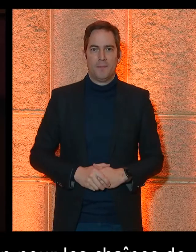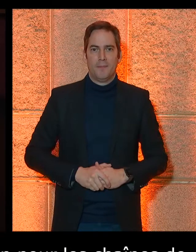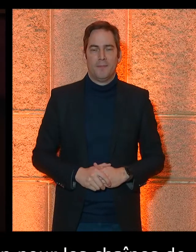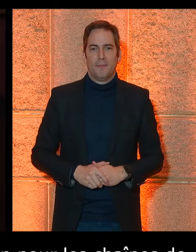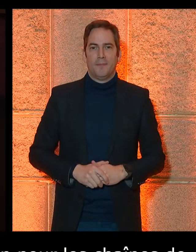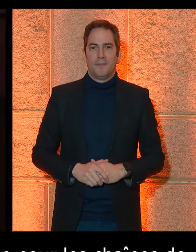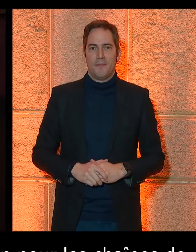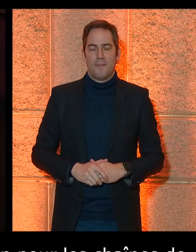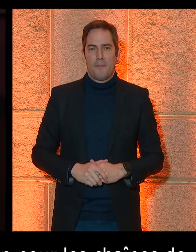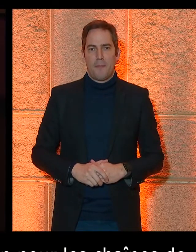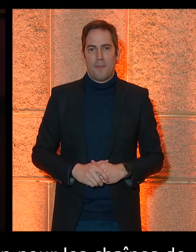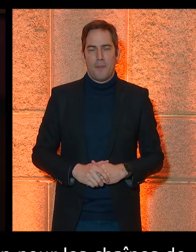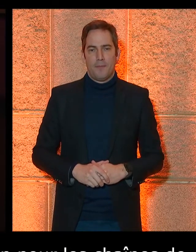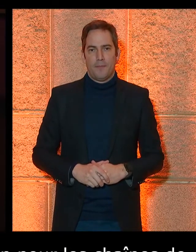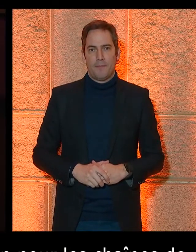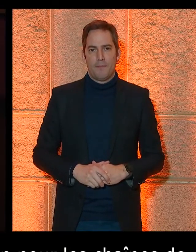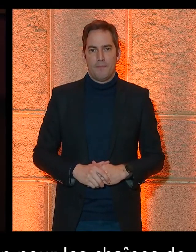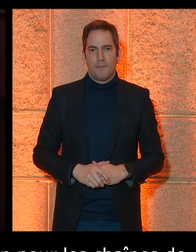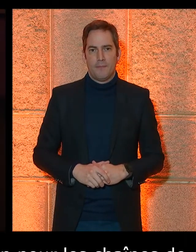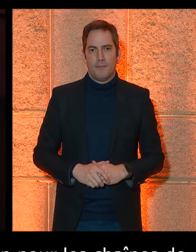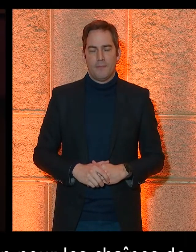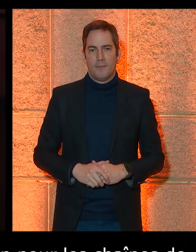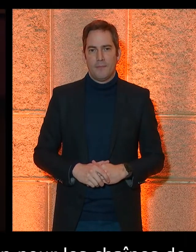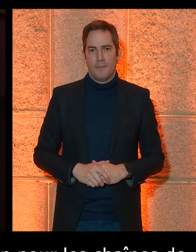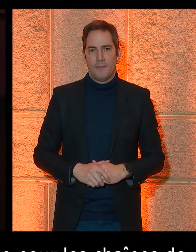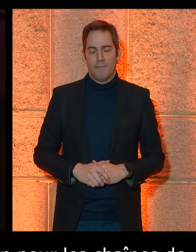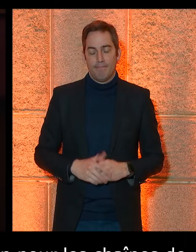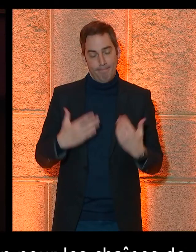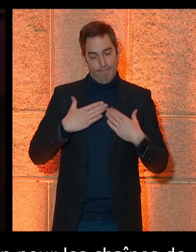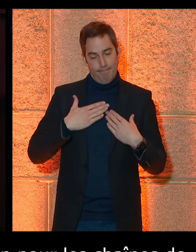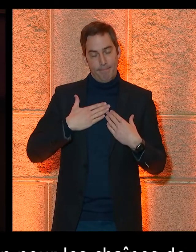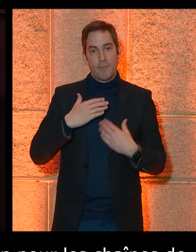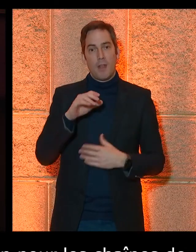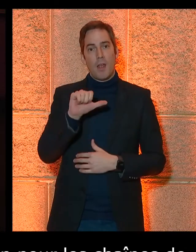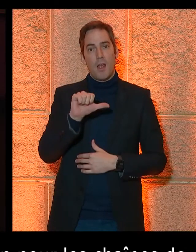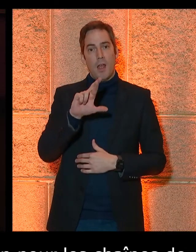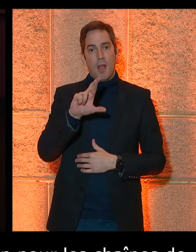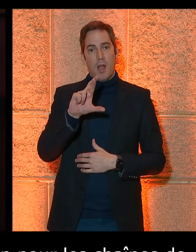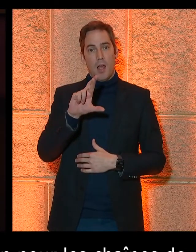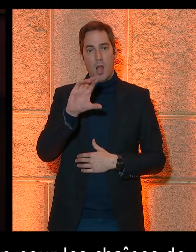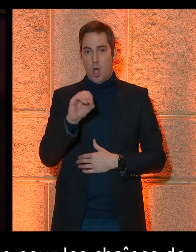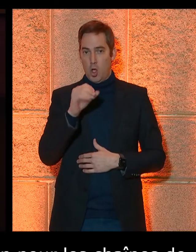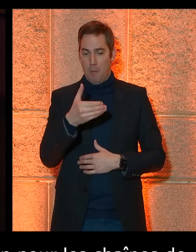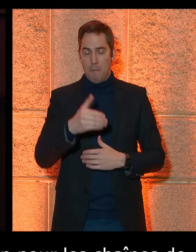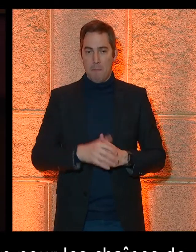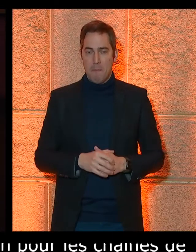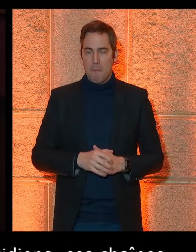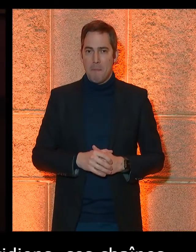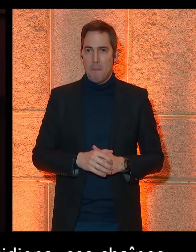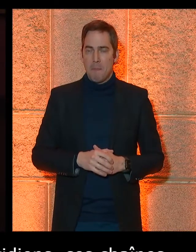Et puis il est important aussi de rappeler que l'ARCOM n'a pas